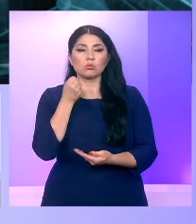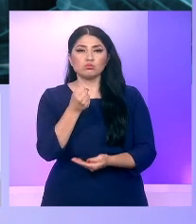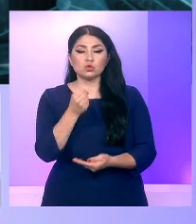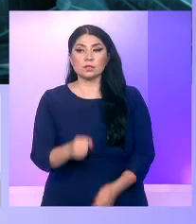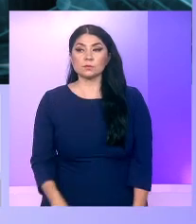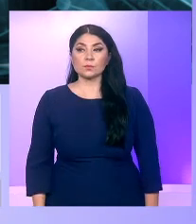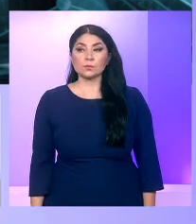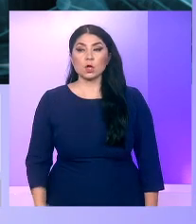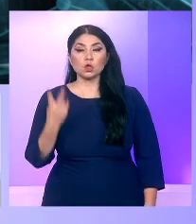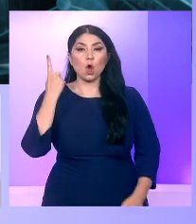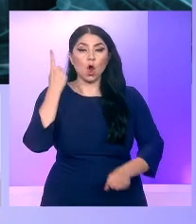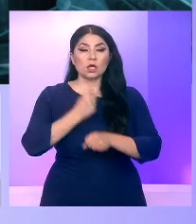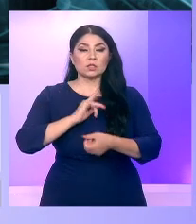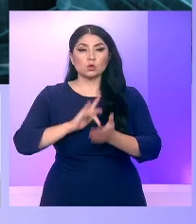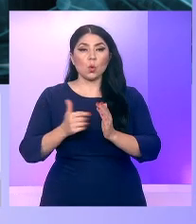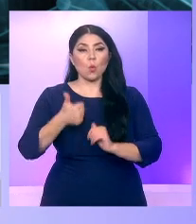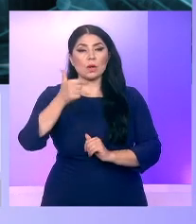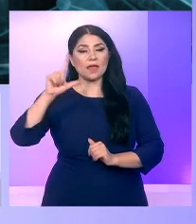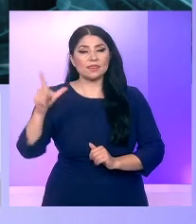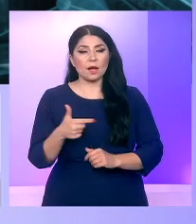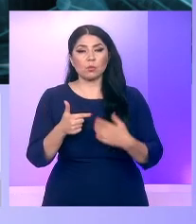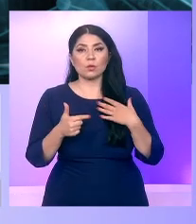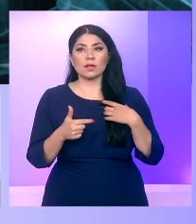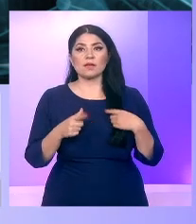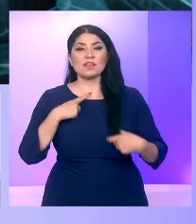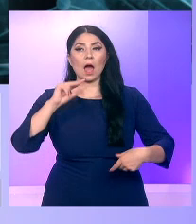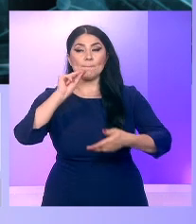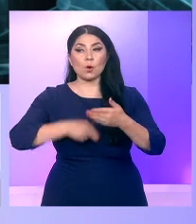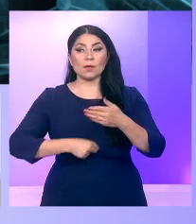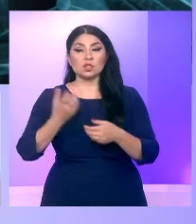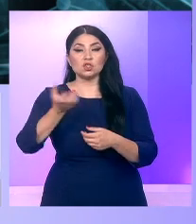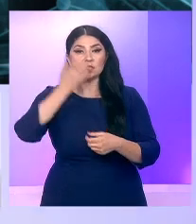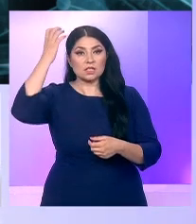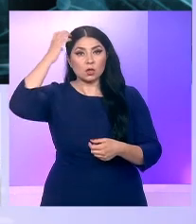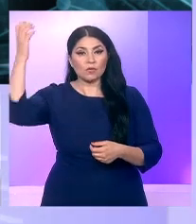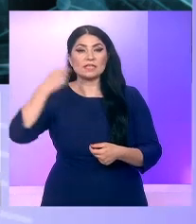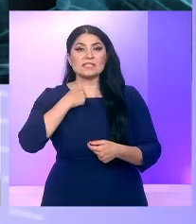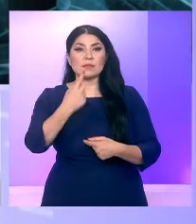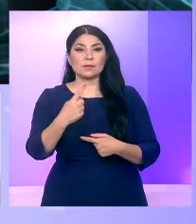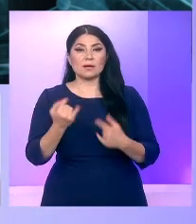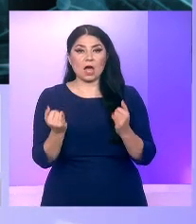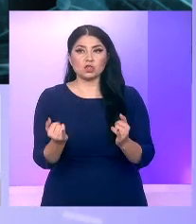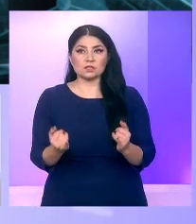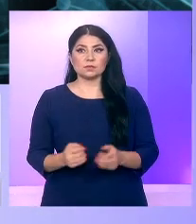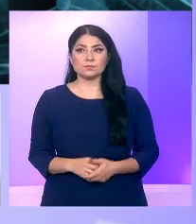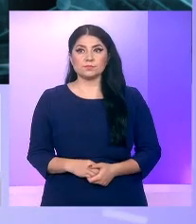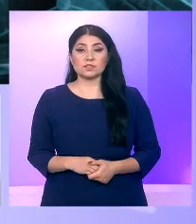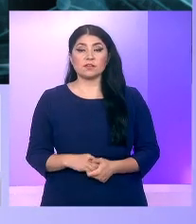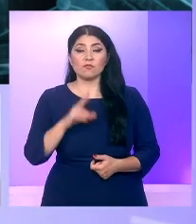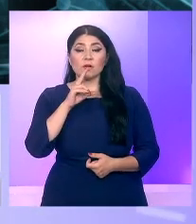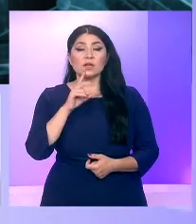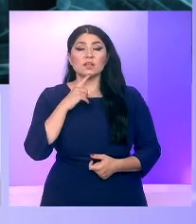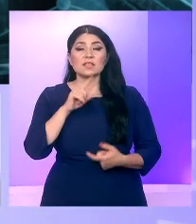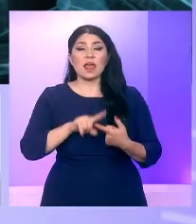de două ordonanțe de urgență, una care ar trebui să fie adoptată în ședința de guvern de săptămâna aceasta și vizează